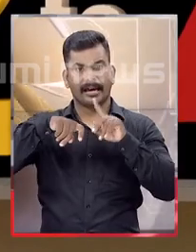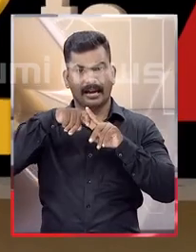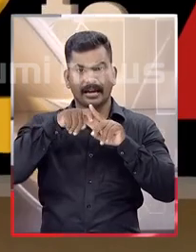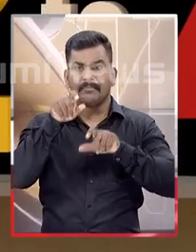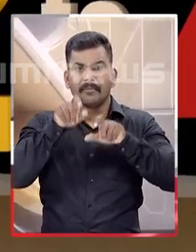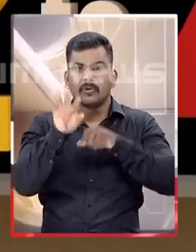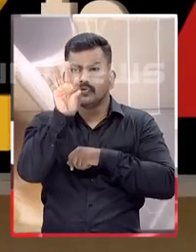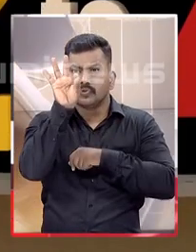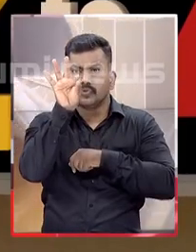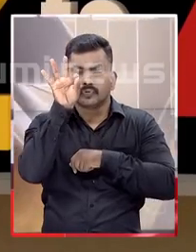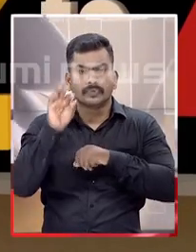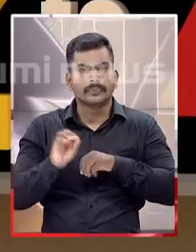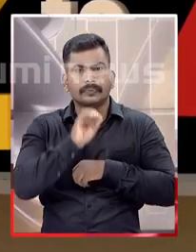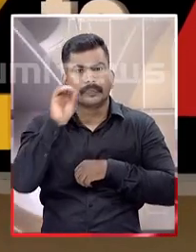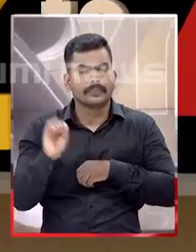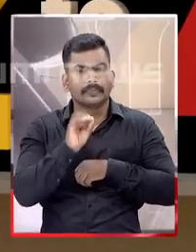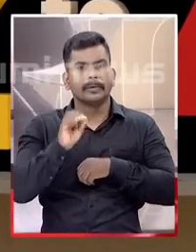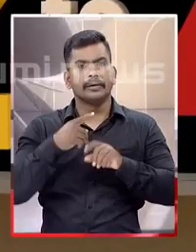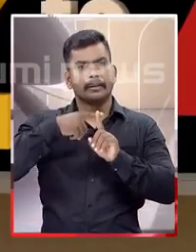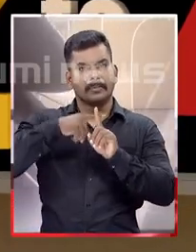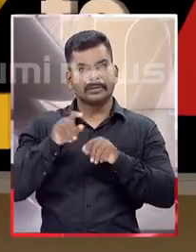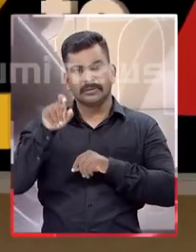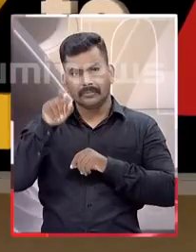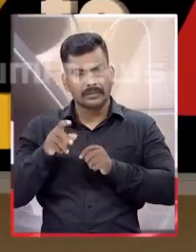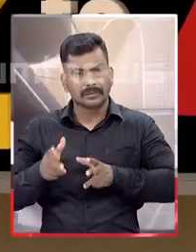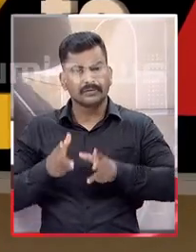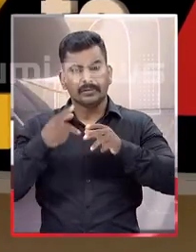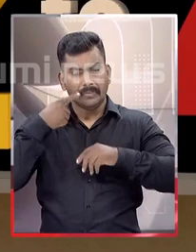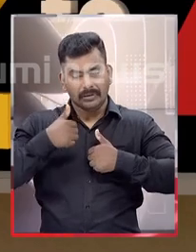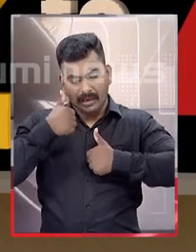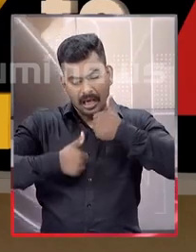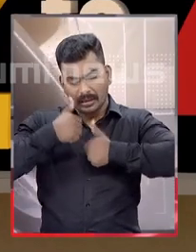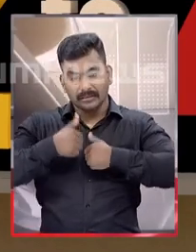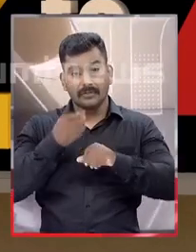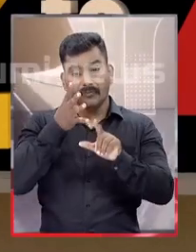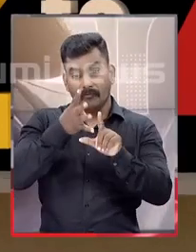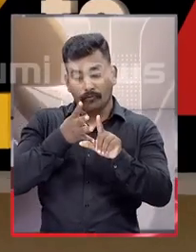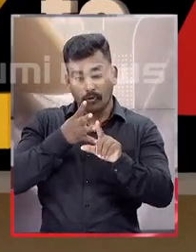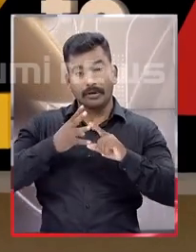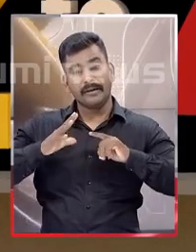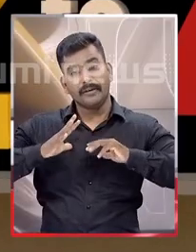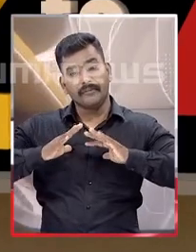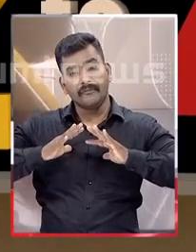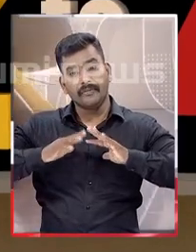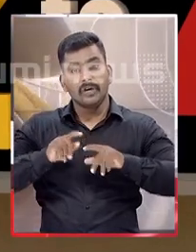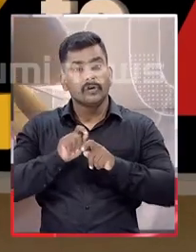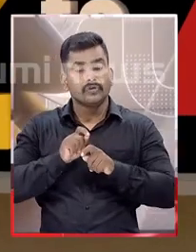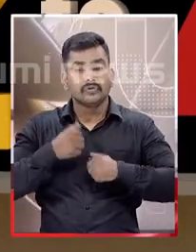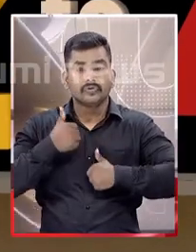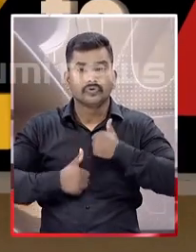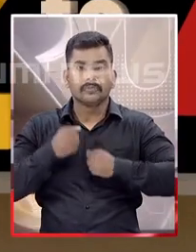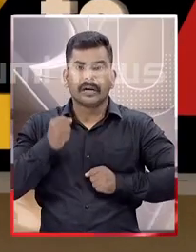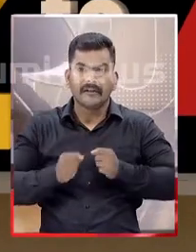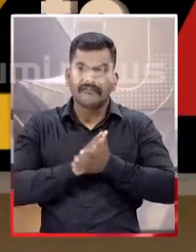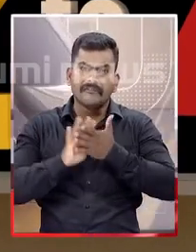അസംഖ്യ വർദ്ധിപ്പിക്കുക. ഒപ്പം ചന്തു എന്ന ഒരു പ്രേക്ഷകൻ പറയുന്നത്, ഒരു ജോലിക്ക് വേണ്ടി 4 വർഷമായി കാത്തിരിക്കുകയാണ്, എക്സാം എഴുതി കായിക ടെസ്റ്റ്